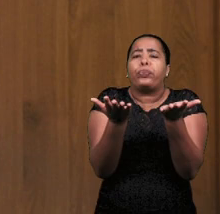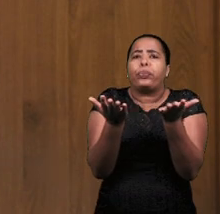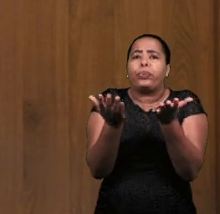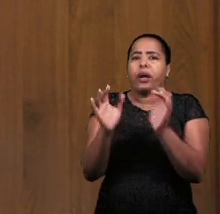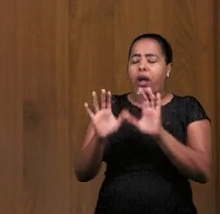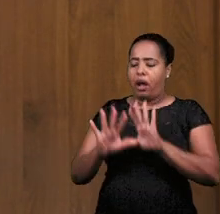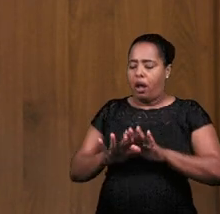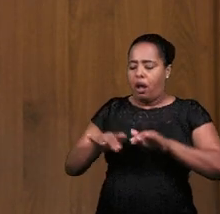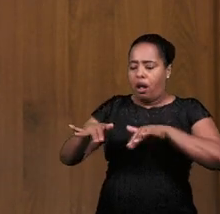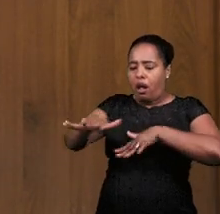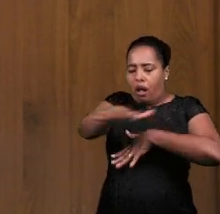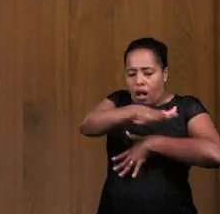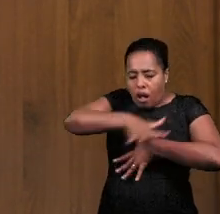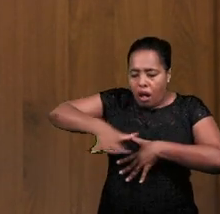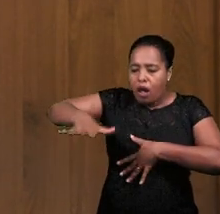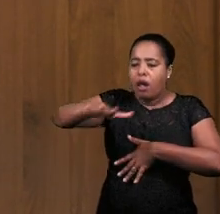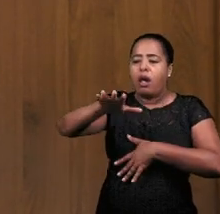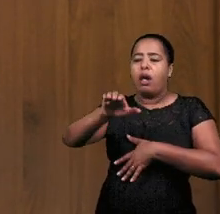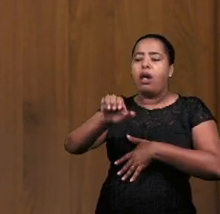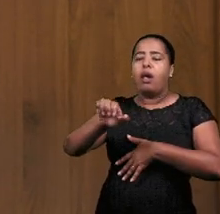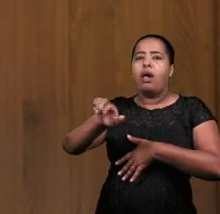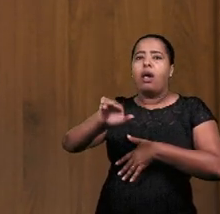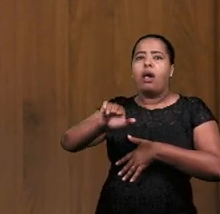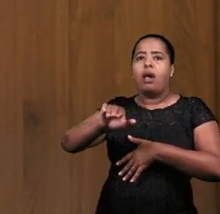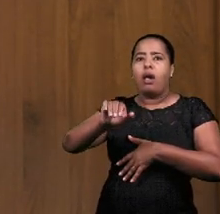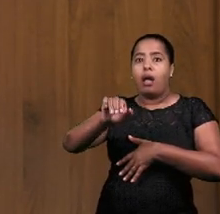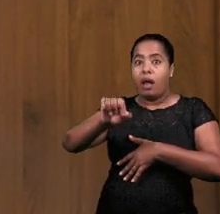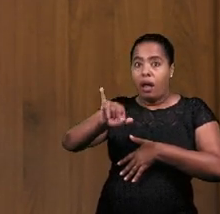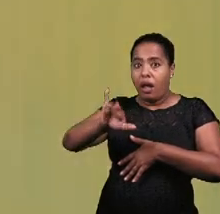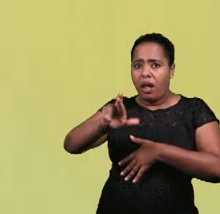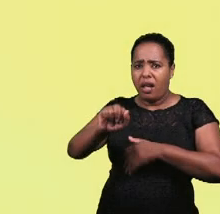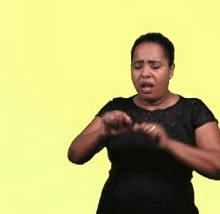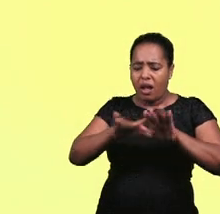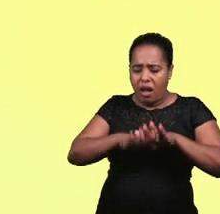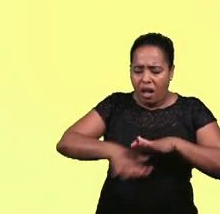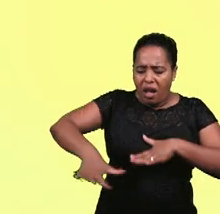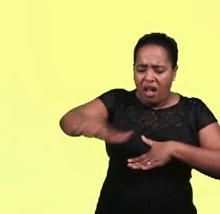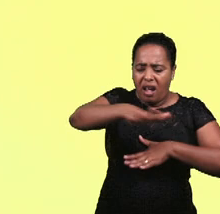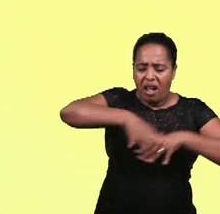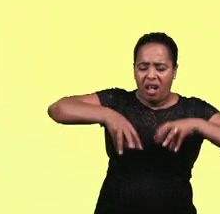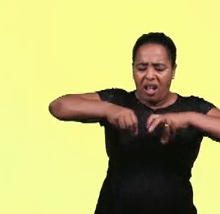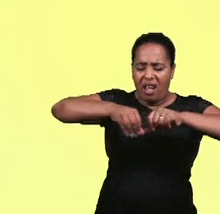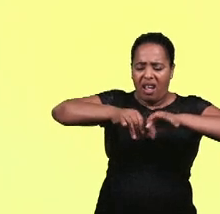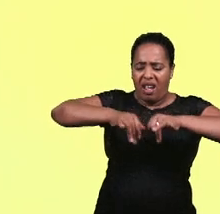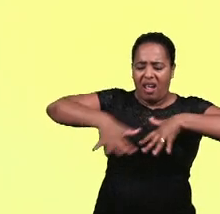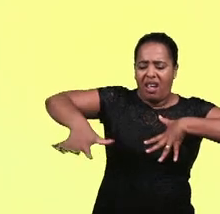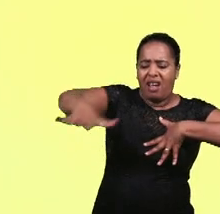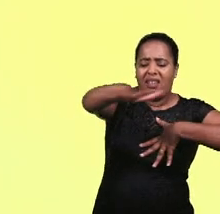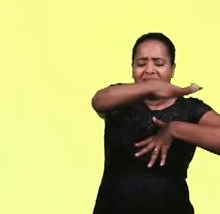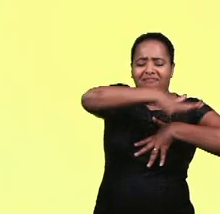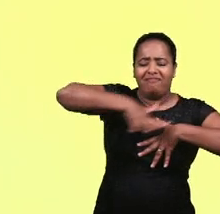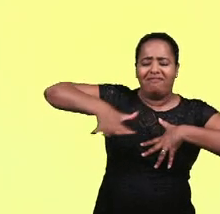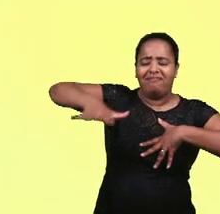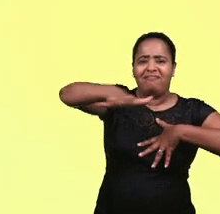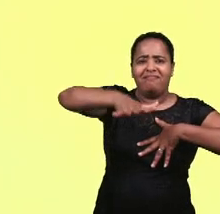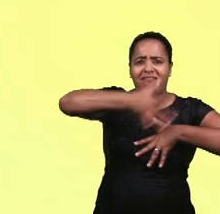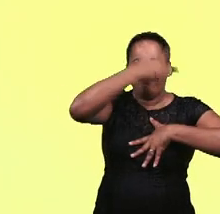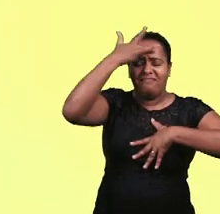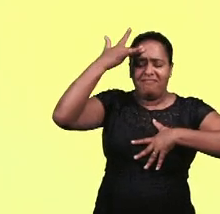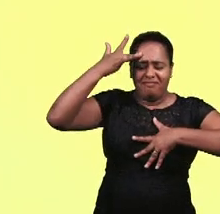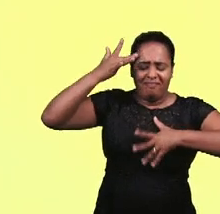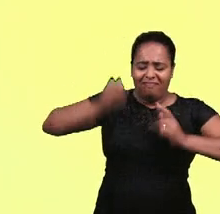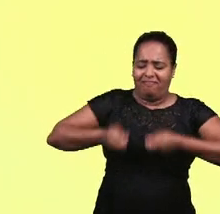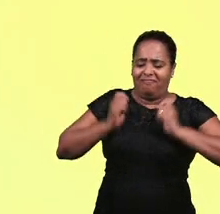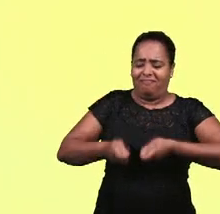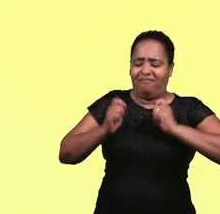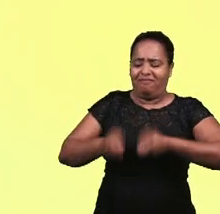L'air était une espèce de surface en terre battue qui était très grande, où il travaillait